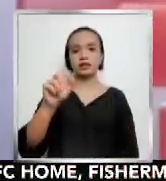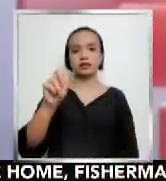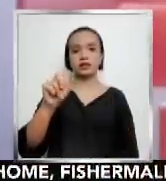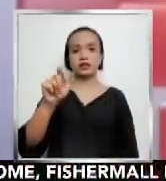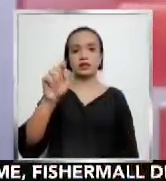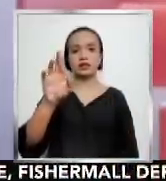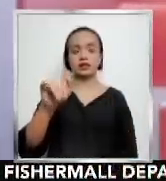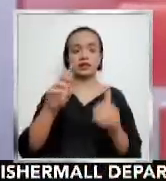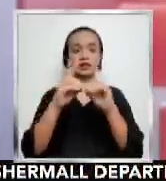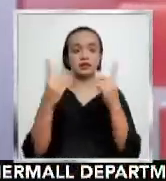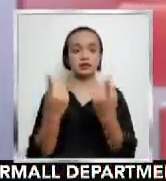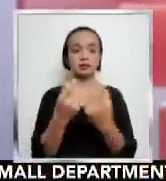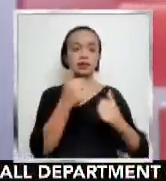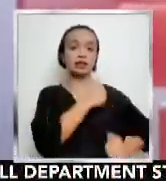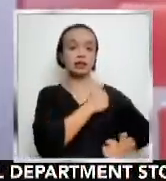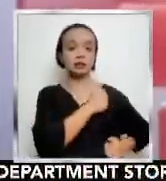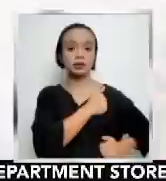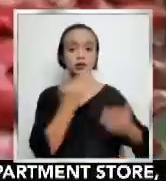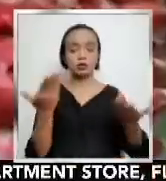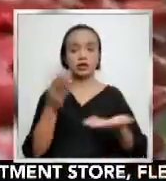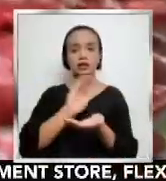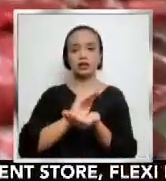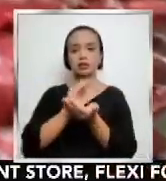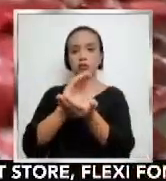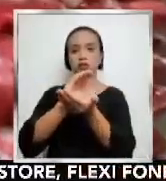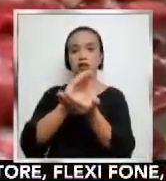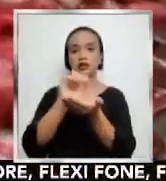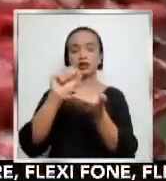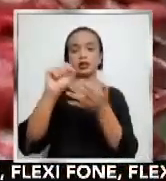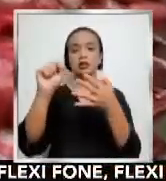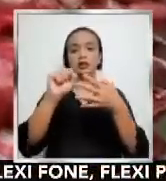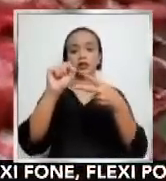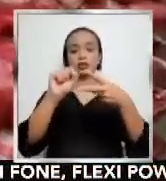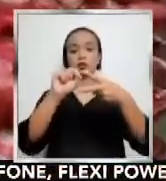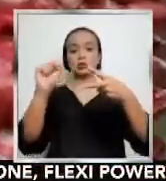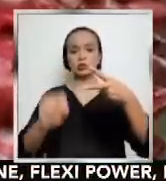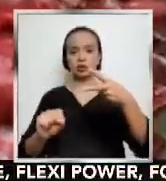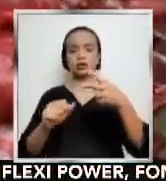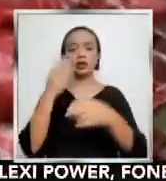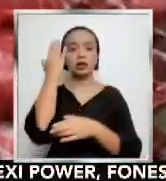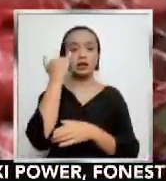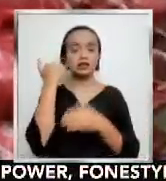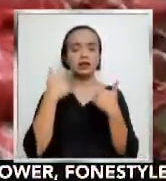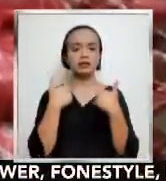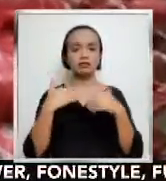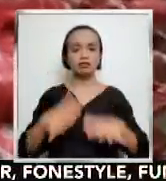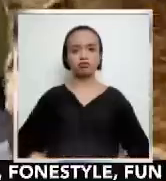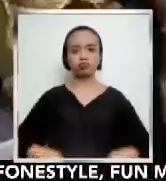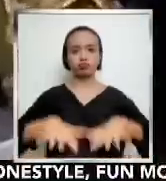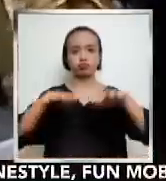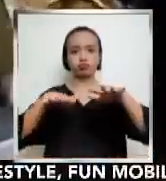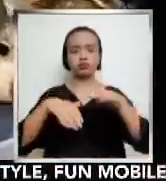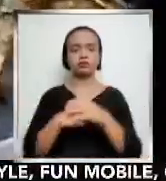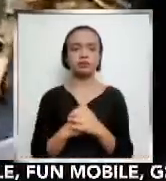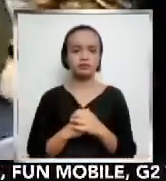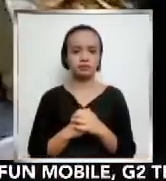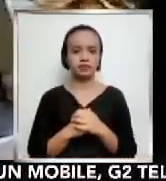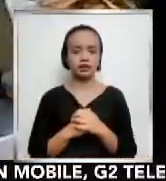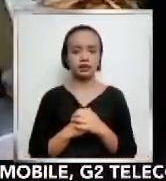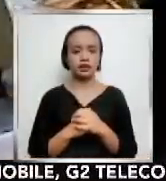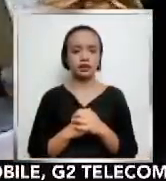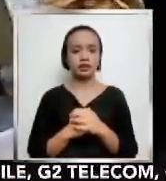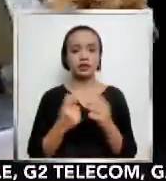Sur para sa mga kababayan natin na naapektuhan ng kabi-kabilang flash flood sa Misamis Occidental. Ito po'y agad